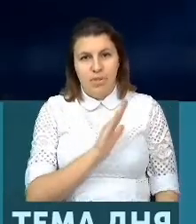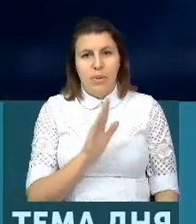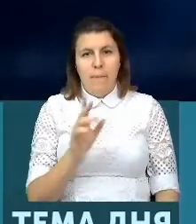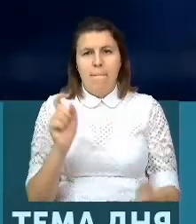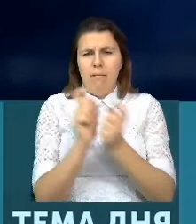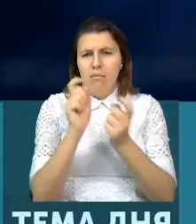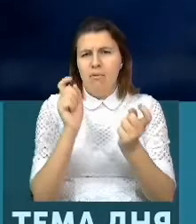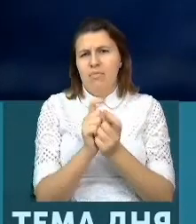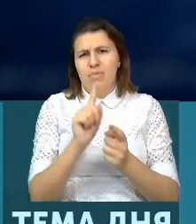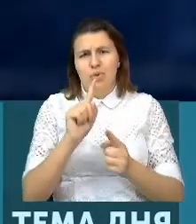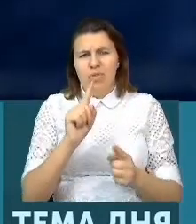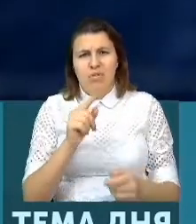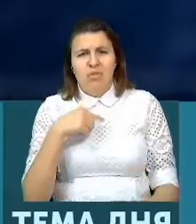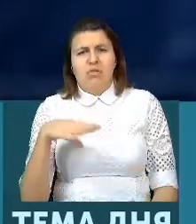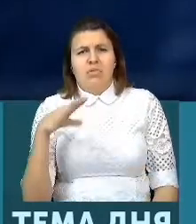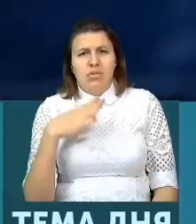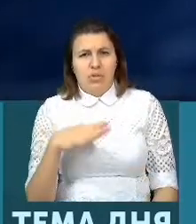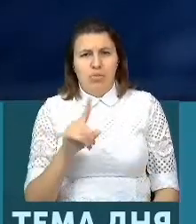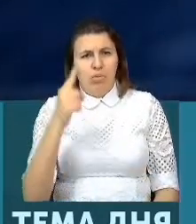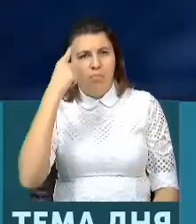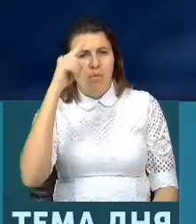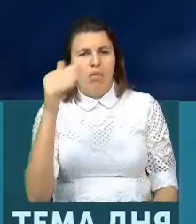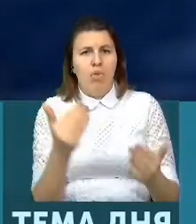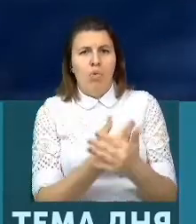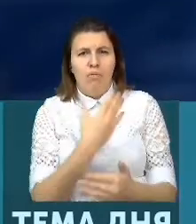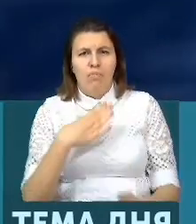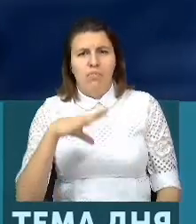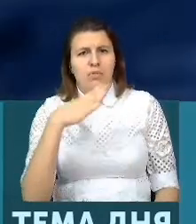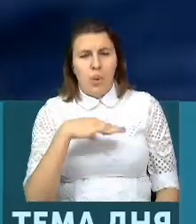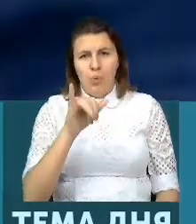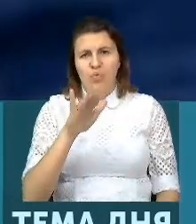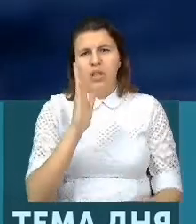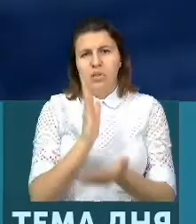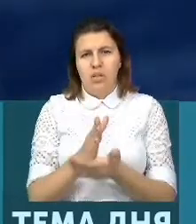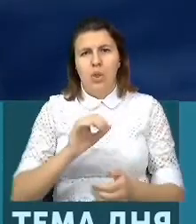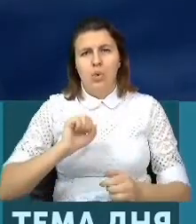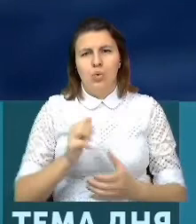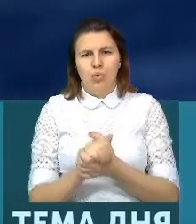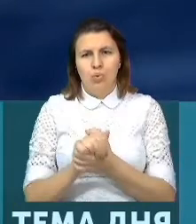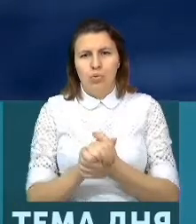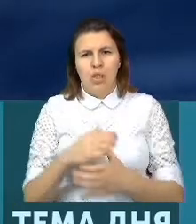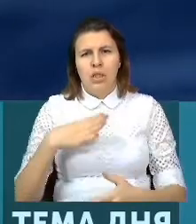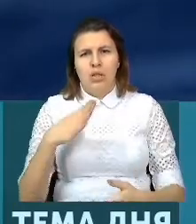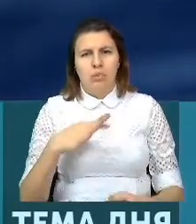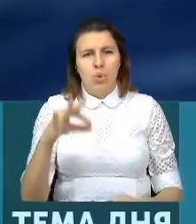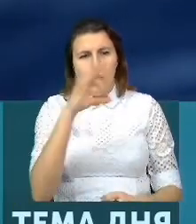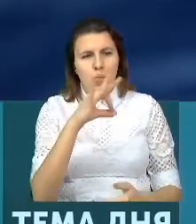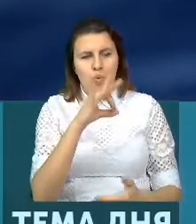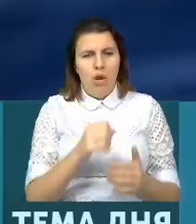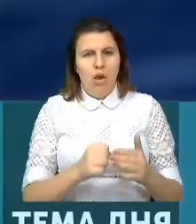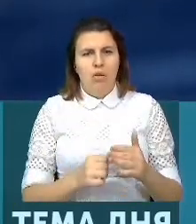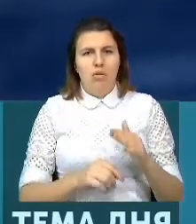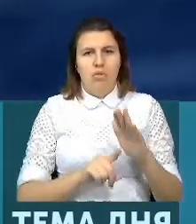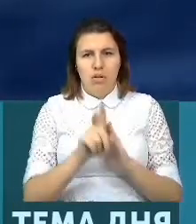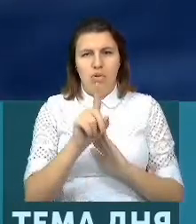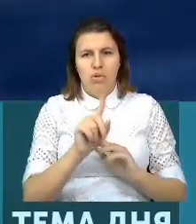зачем вы хотите создавать что-то новое? Типа, зачем развивать что-то из нуля, если вы можете продолжить развивать дружбу? Но